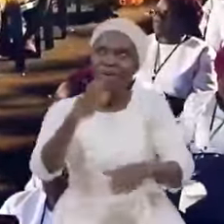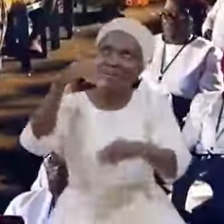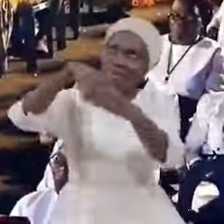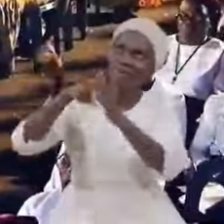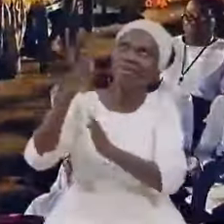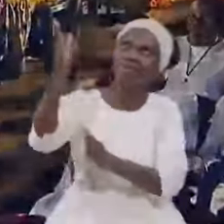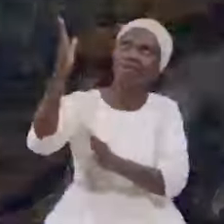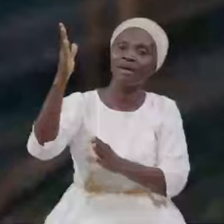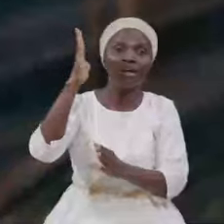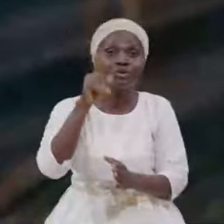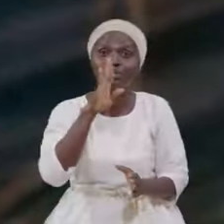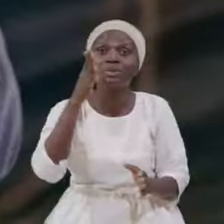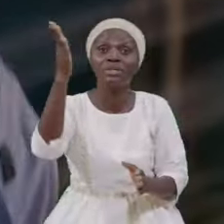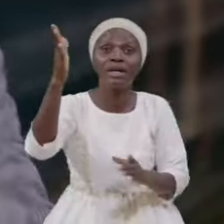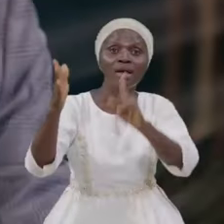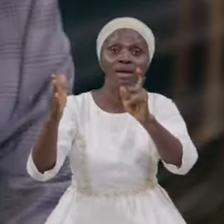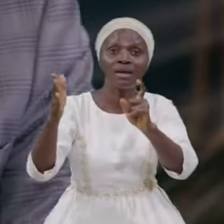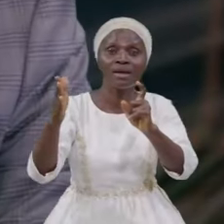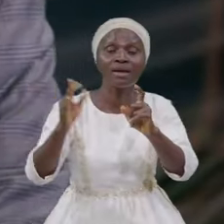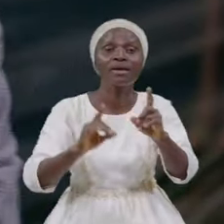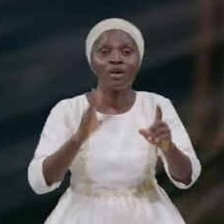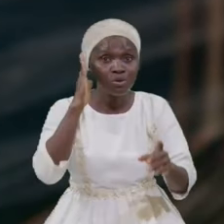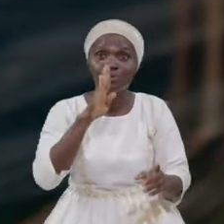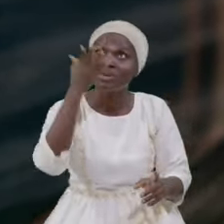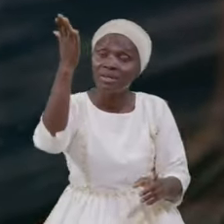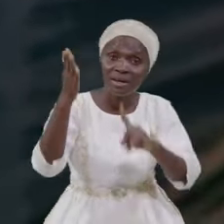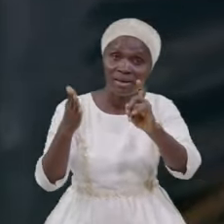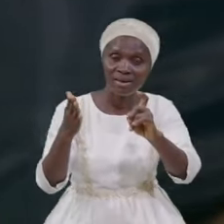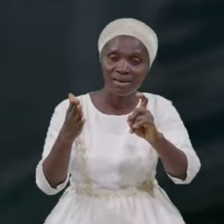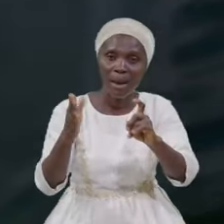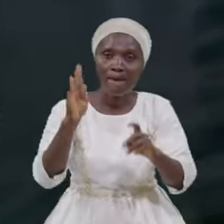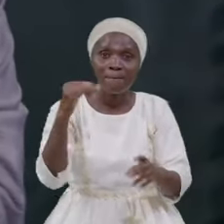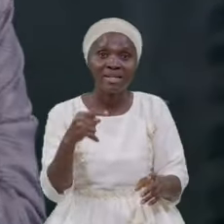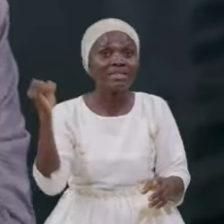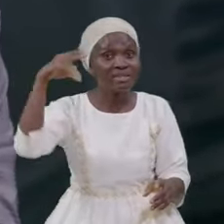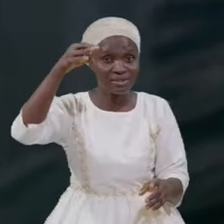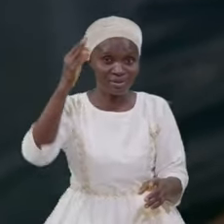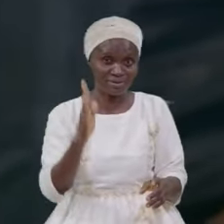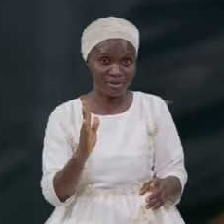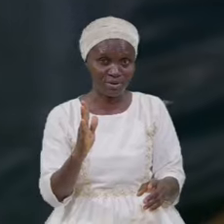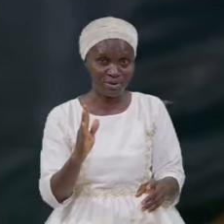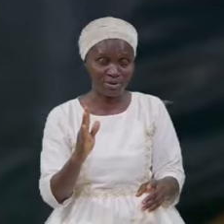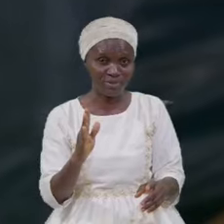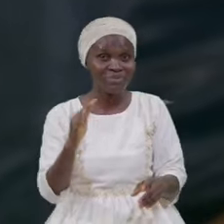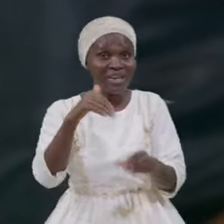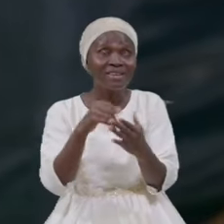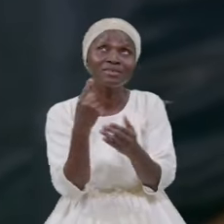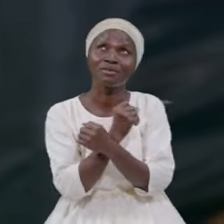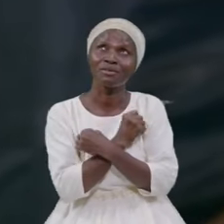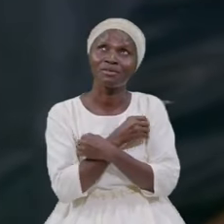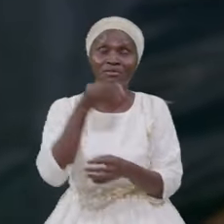Est-ce que tu seras là? Par la grâce de Dieu, dans l'amour de Dieu, par la miséricorde de